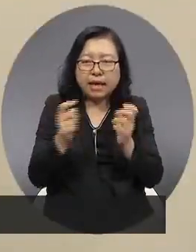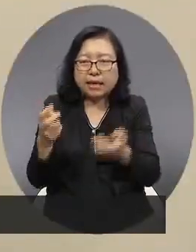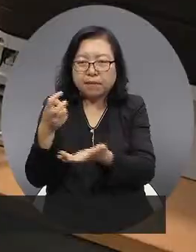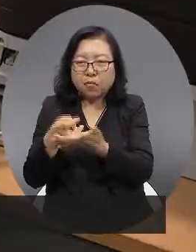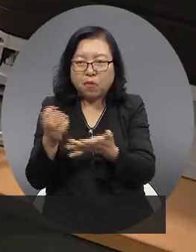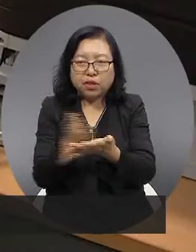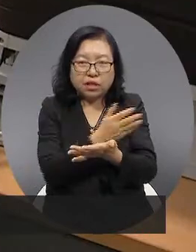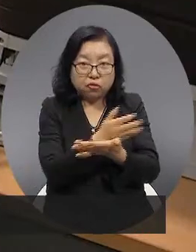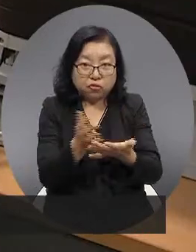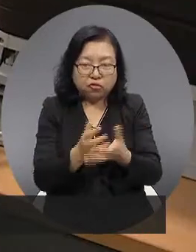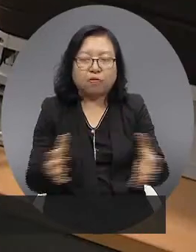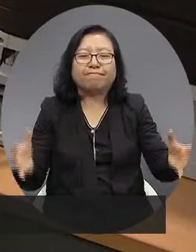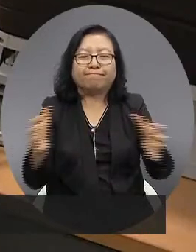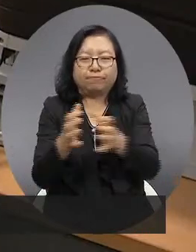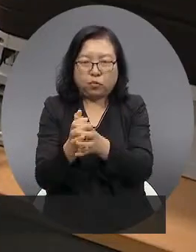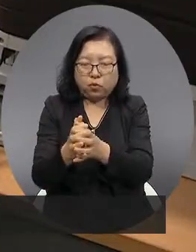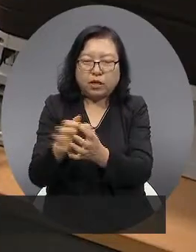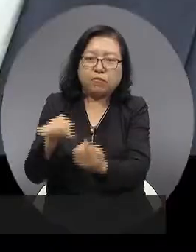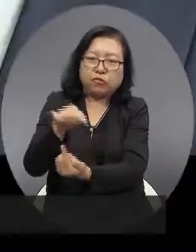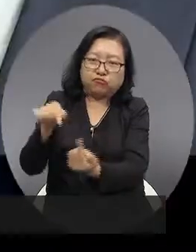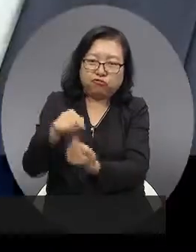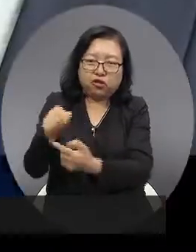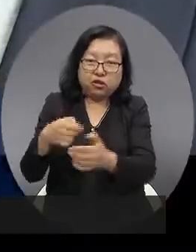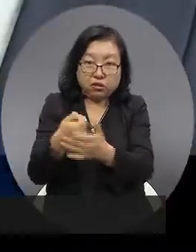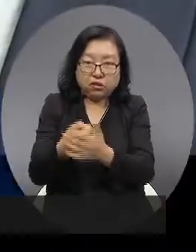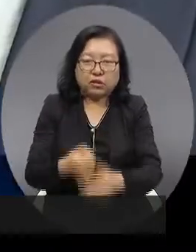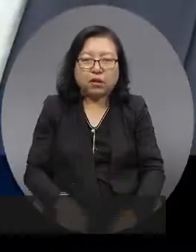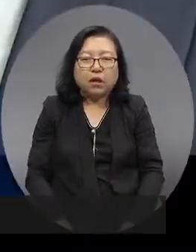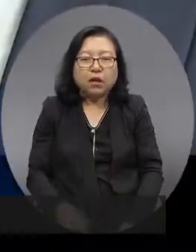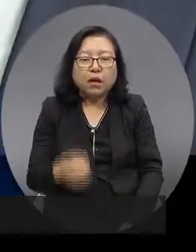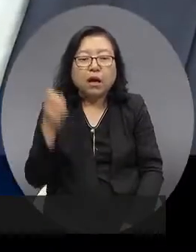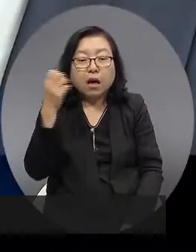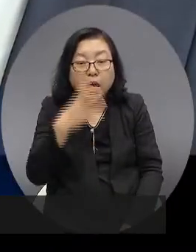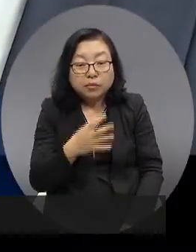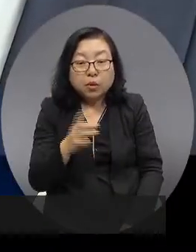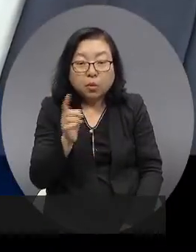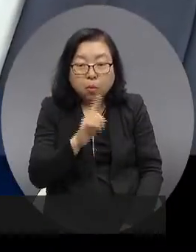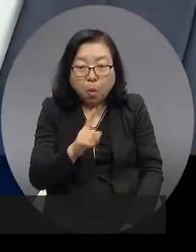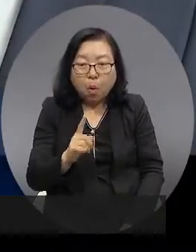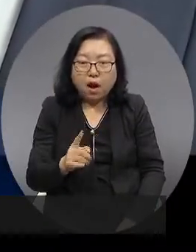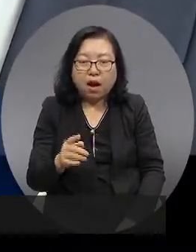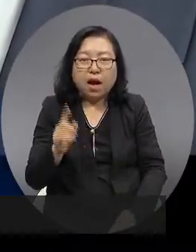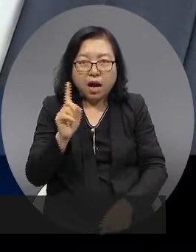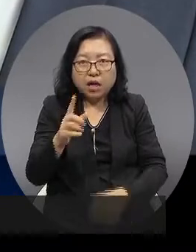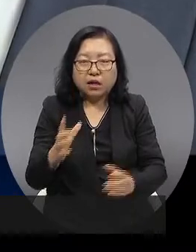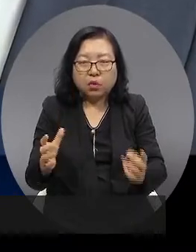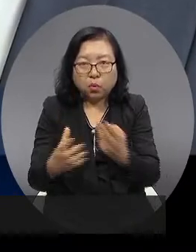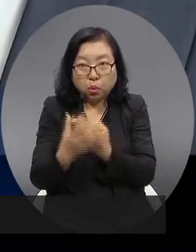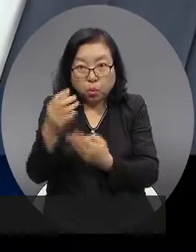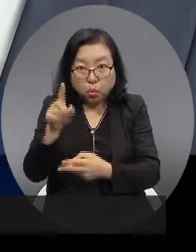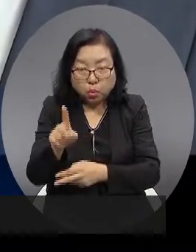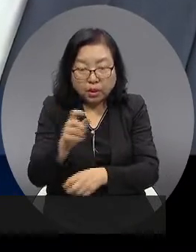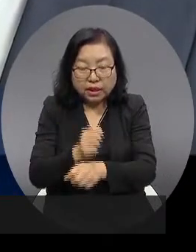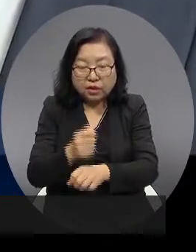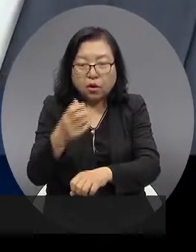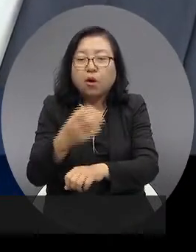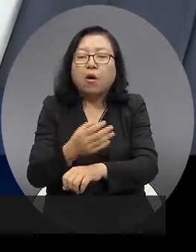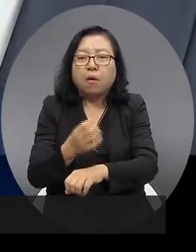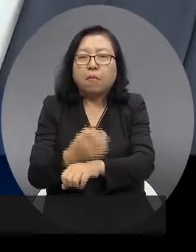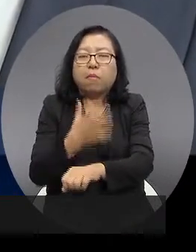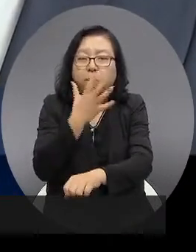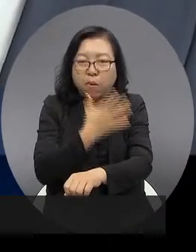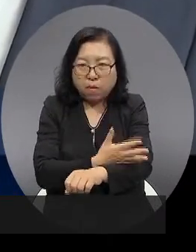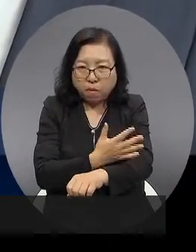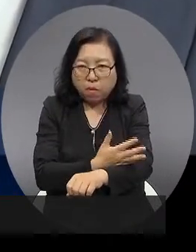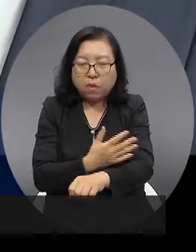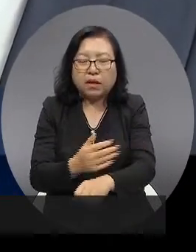번호를 같이 쓰기로 한 것입니다. 합쳐짐으로 인해서 하나가 된 구를 시민들이 받으러 인해서 편리하고 또